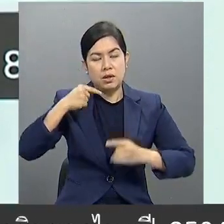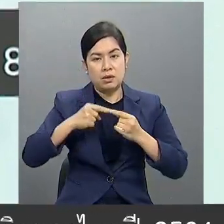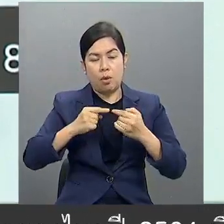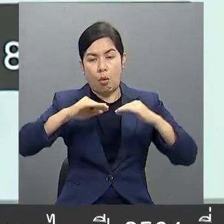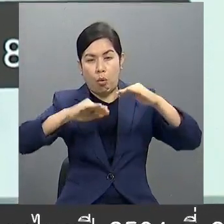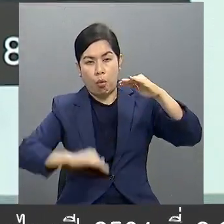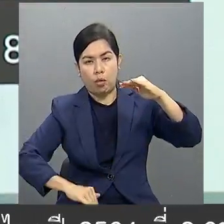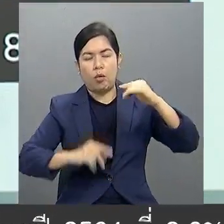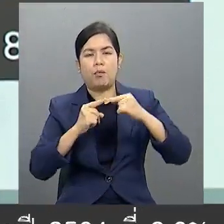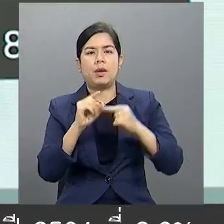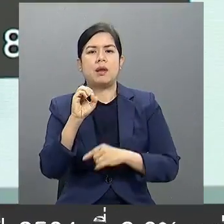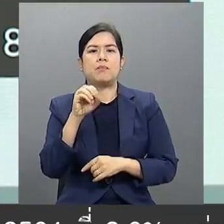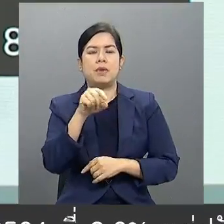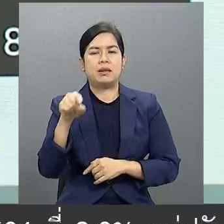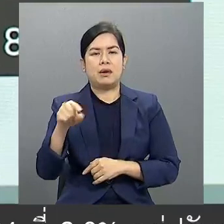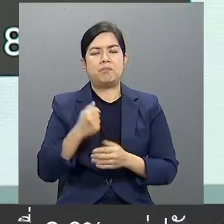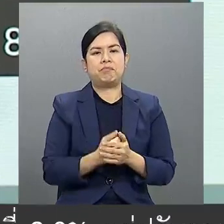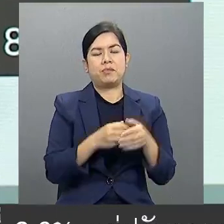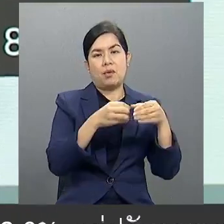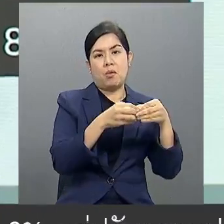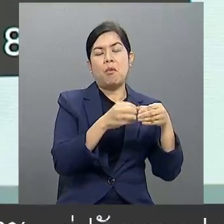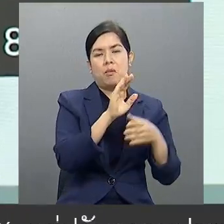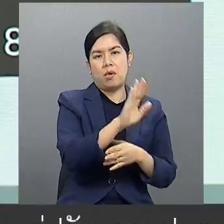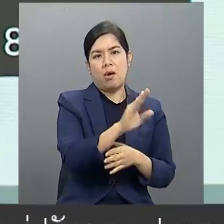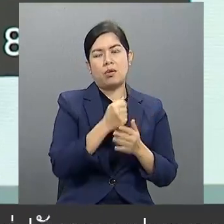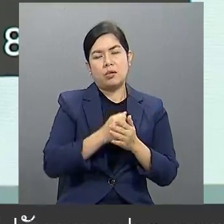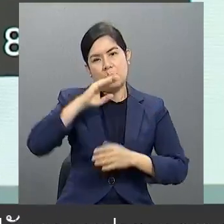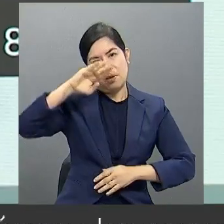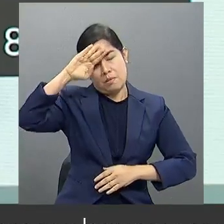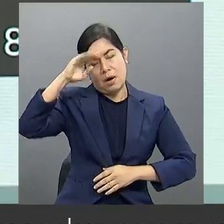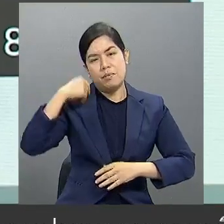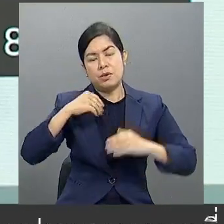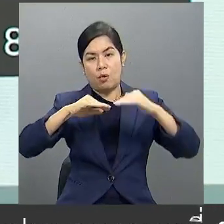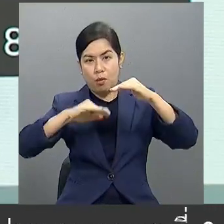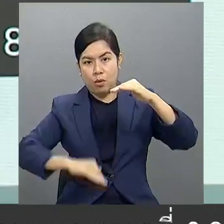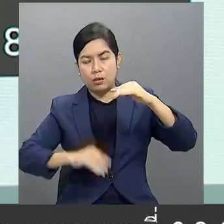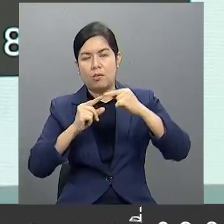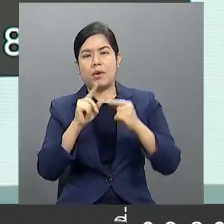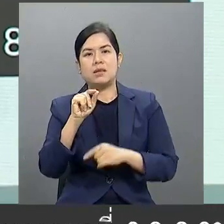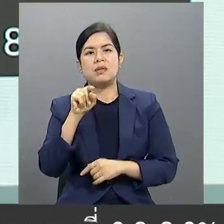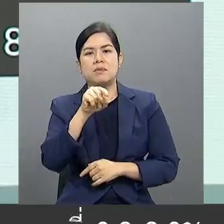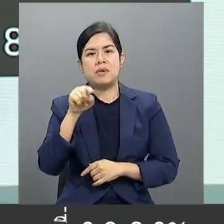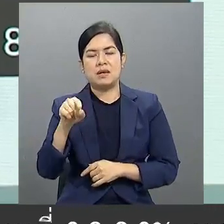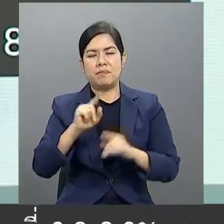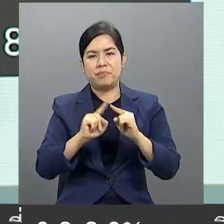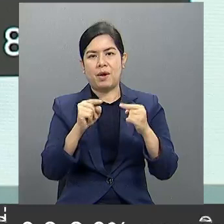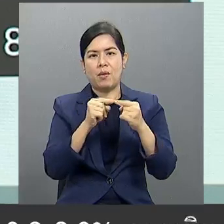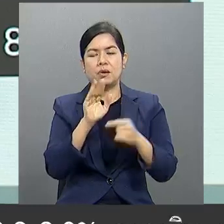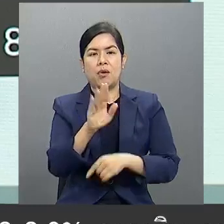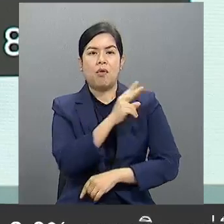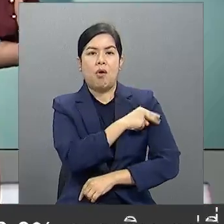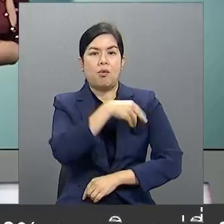อดผู้ป่วยโดยรวมที่เข้าโรงพยาบาลเนี่ยเฉลี่ยลดลงไปประมาณ 20% แต่โรงพยาบาลเราก็จะเห็นว่าเห็นหาช่องทางการบริ